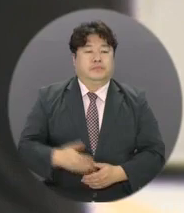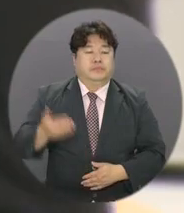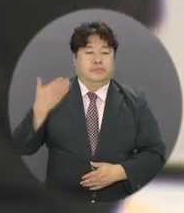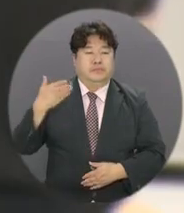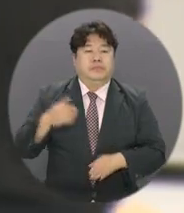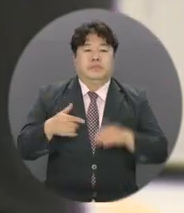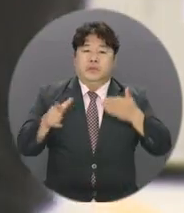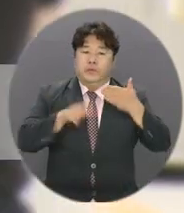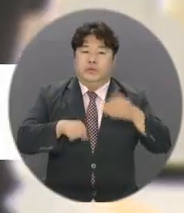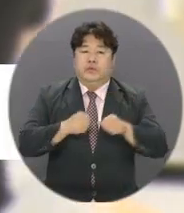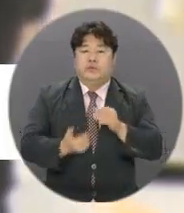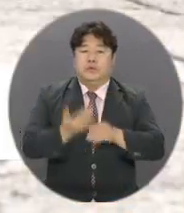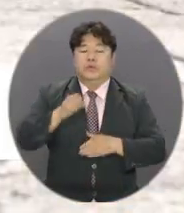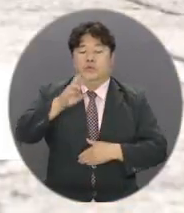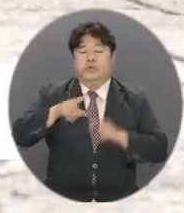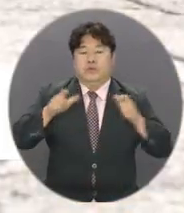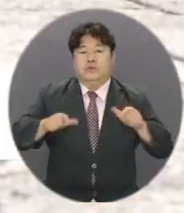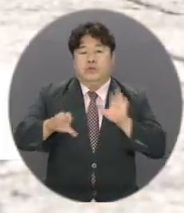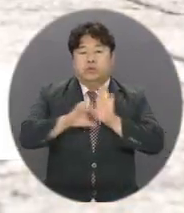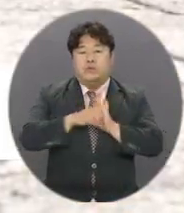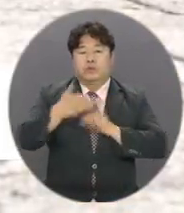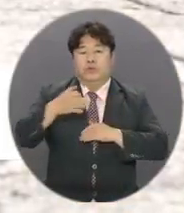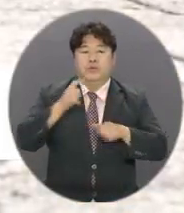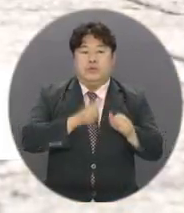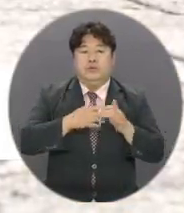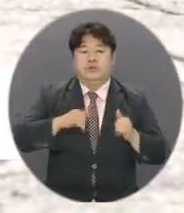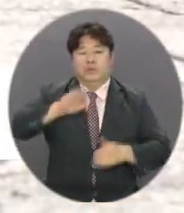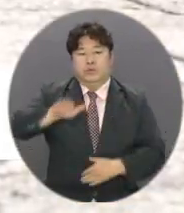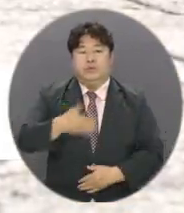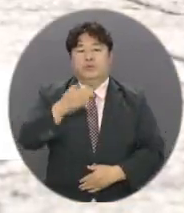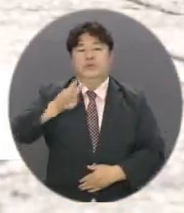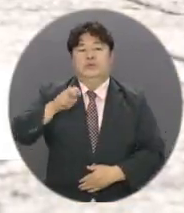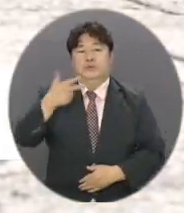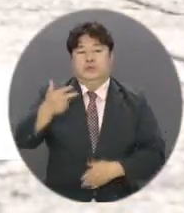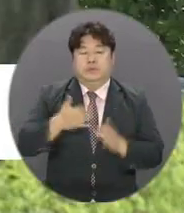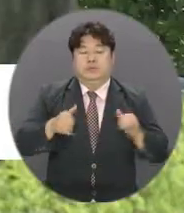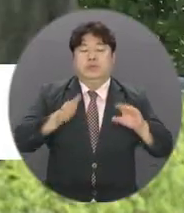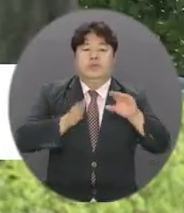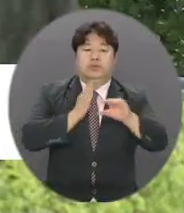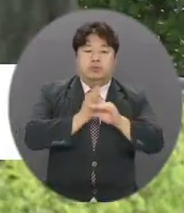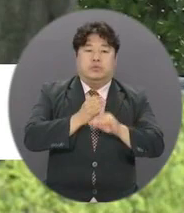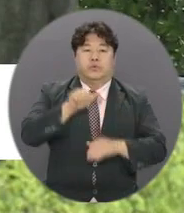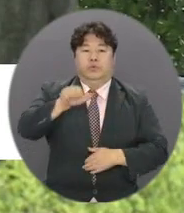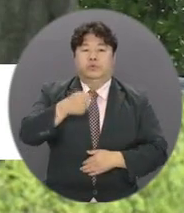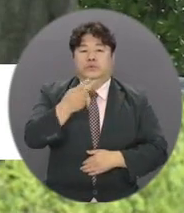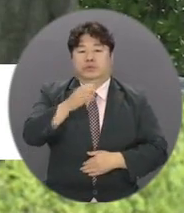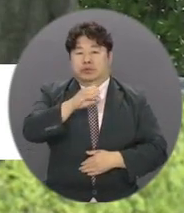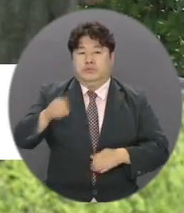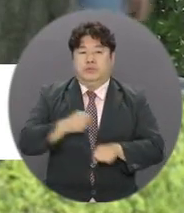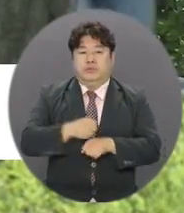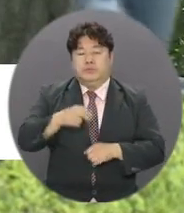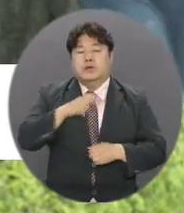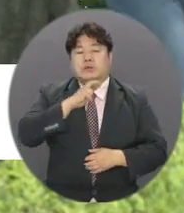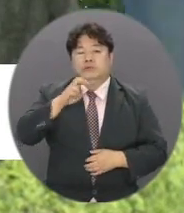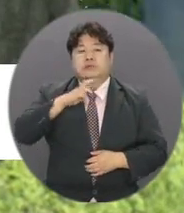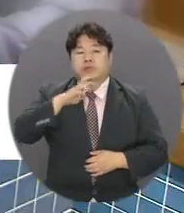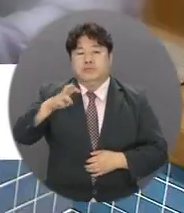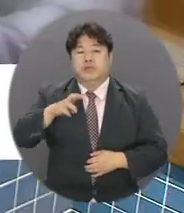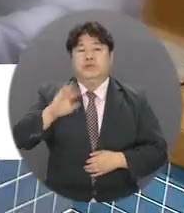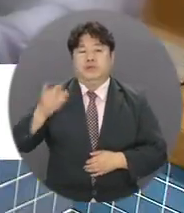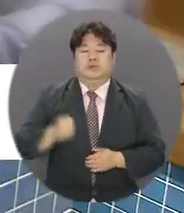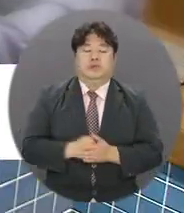지난달 발생한 광주 지역의 코로나19 확진자는 모두 927명. 이 가운데 52%를 20, 30대가